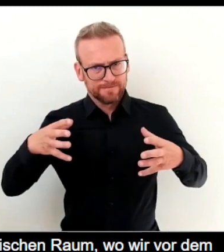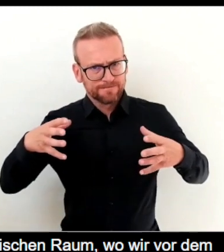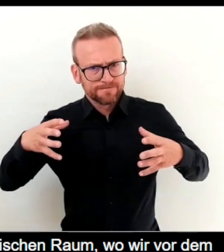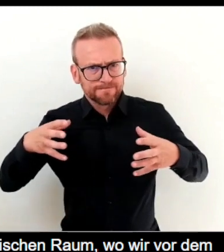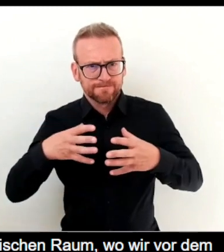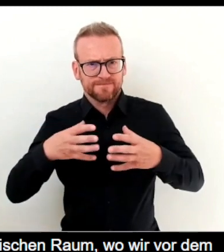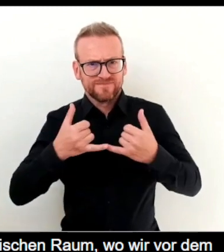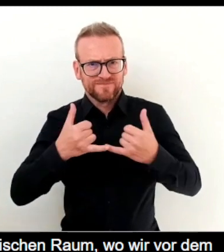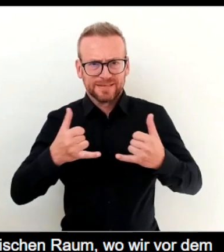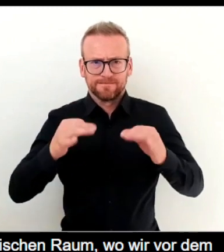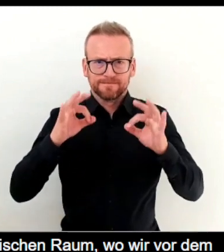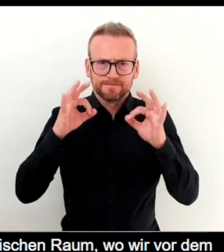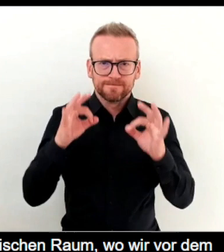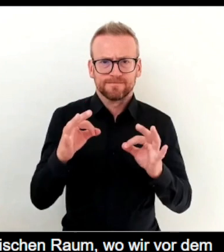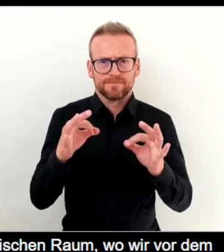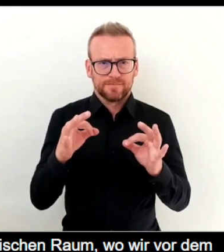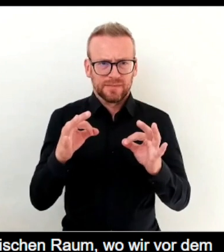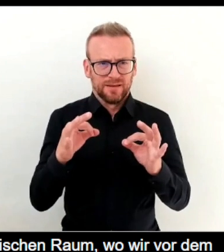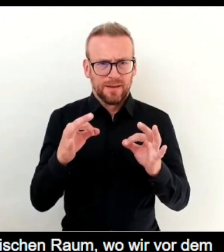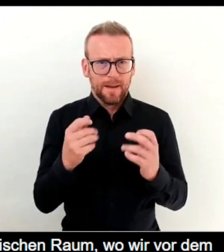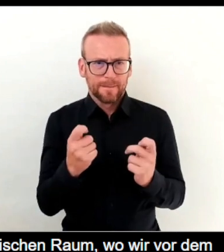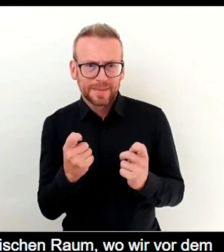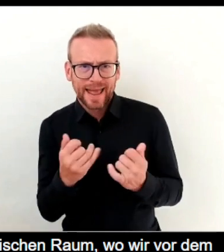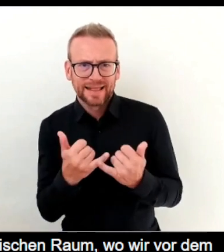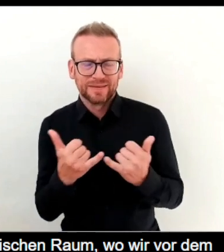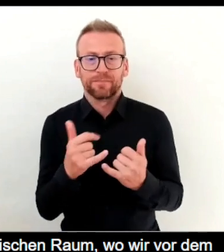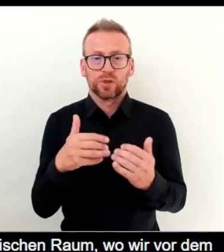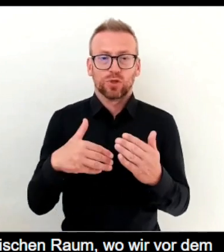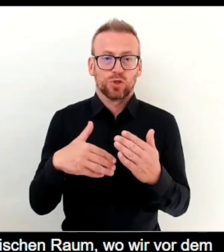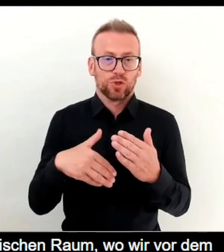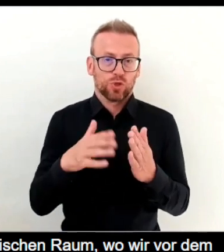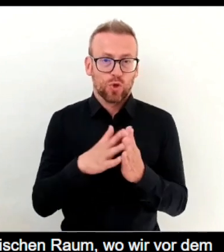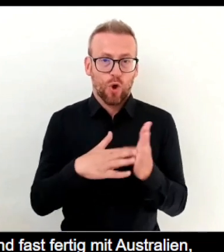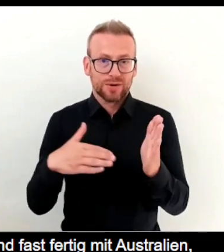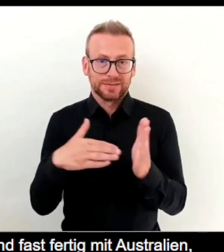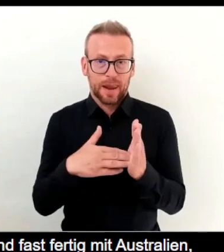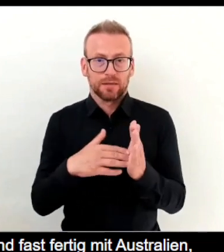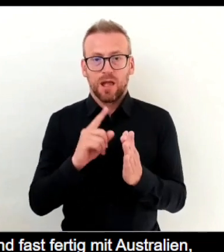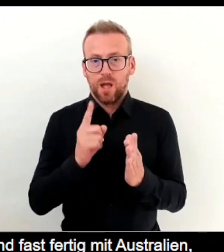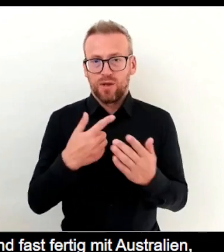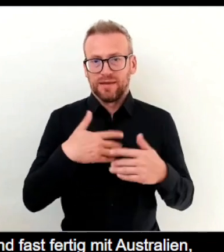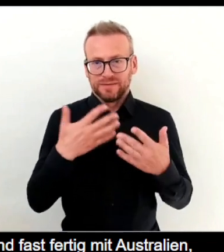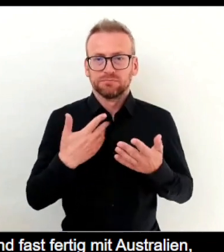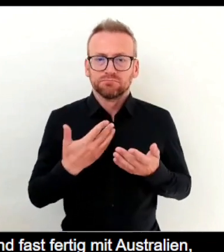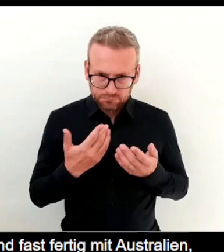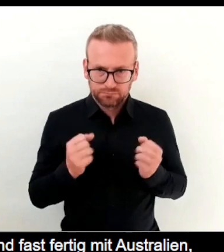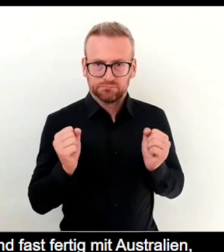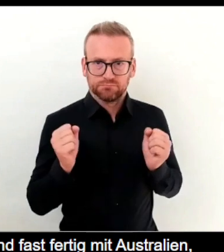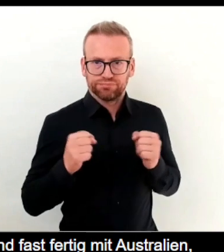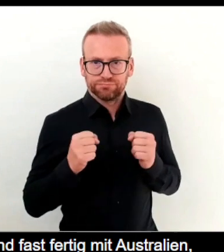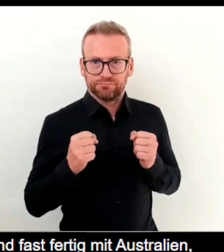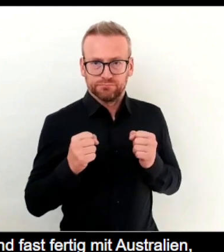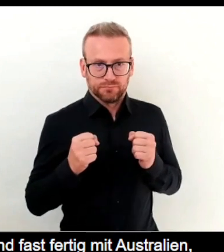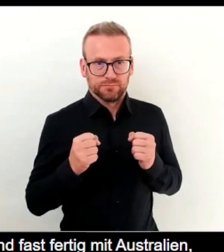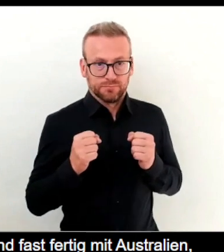bis hin zu modernen Handelsnormen. All das spielt eine elementare Rolle dann schlussendlich für jedes einzelne